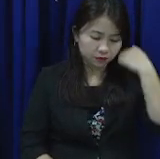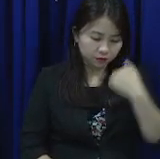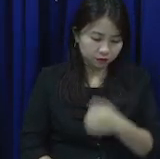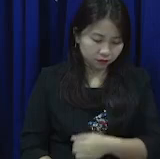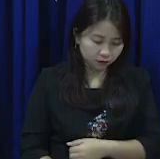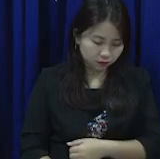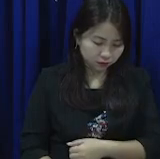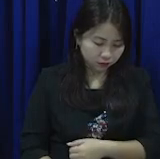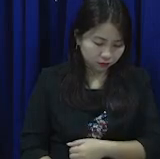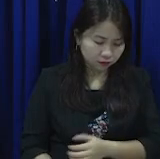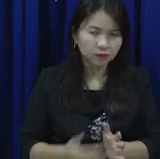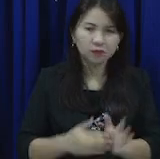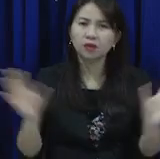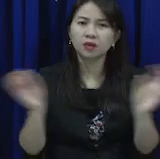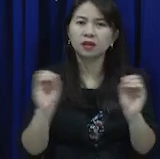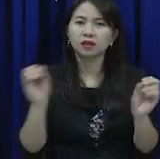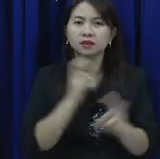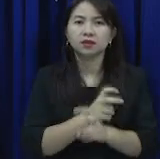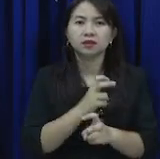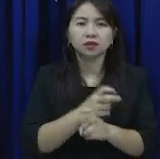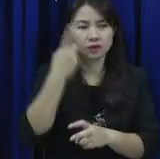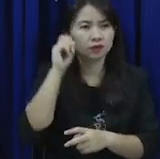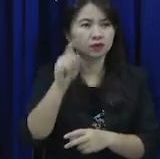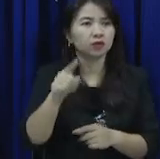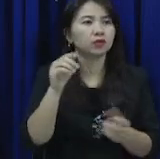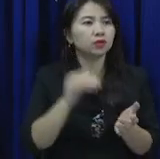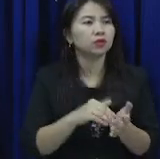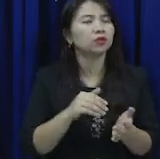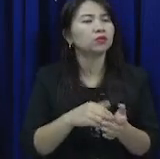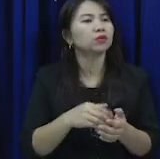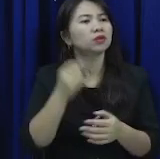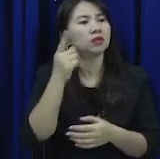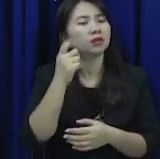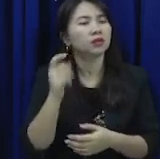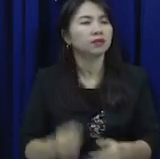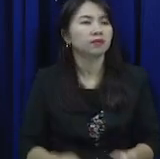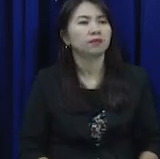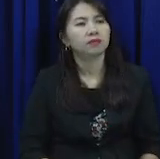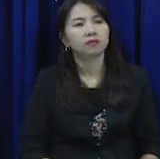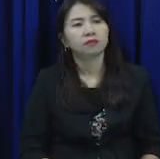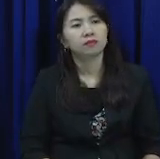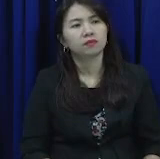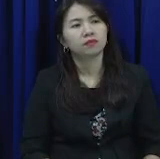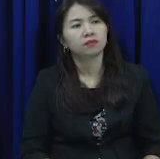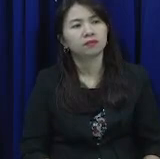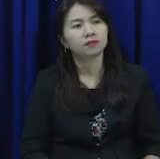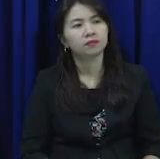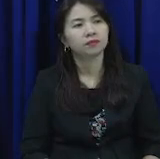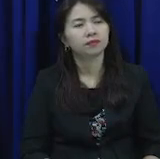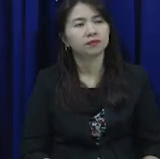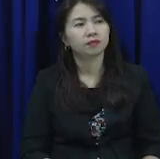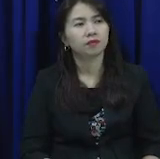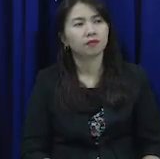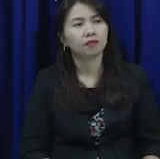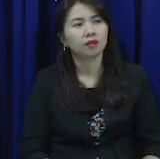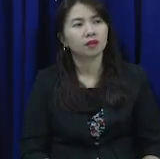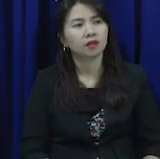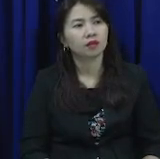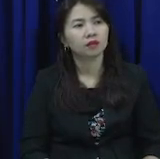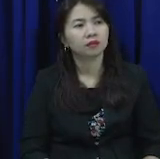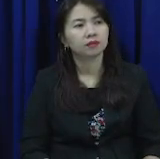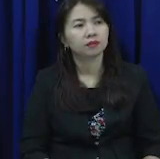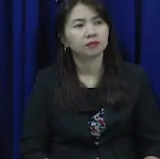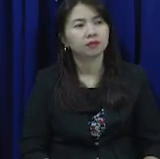walang mahirap intindihin sa pinag-uusapan natin baka may gusto i-share sir m Yeah Alam mo sir JN Maganda po yung pinag-uusapan natin It's all about Uh